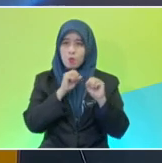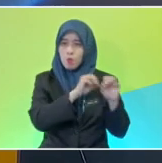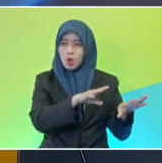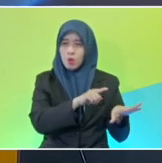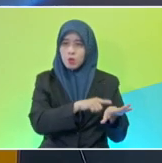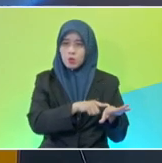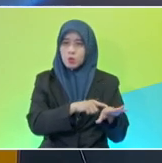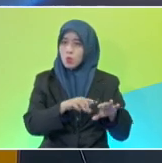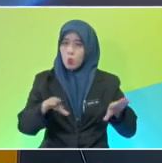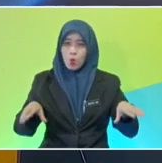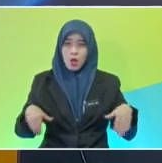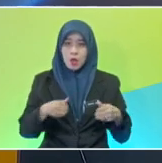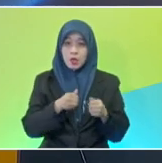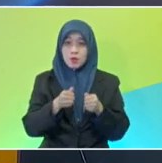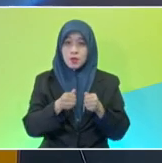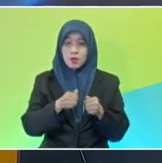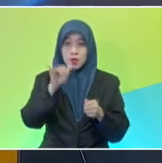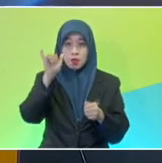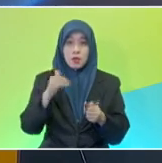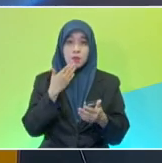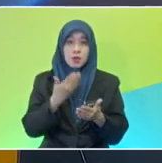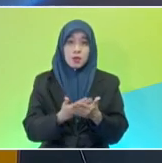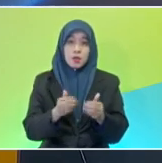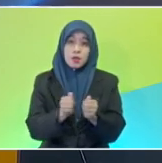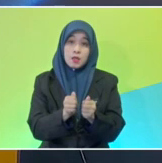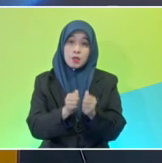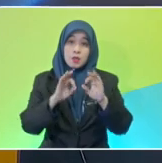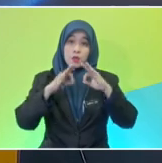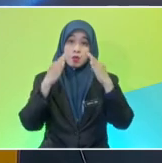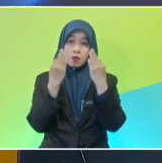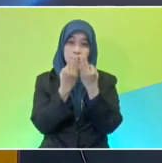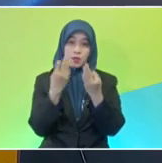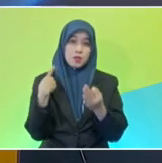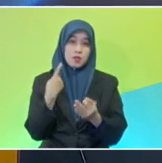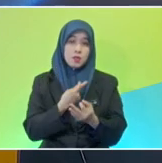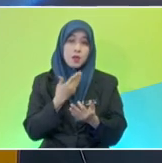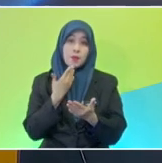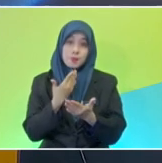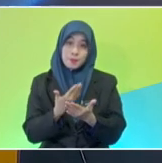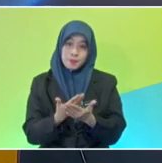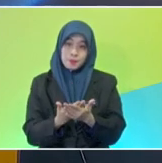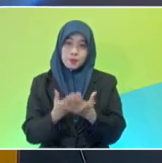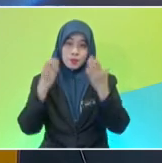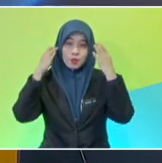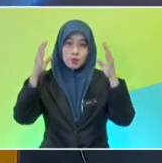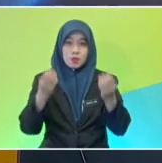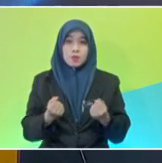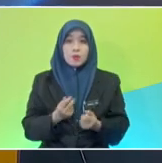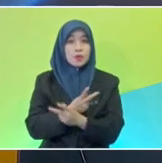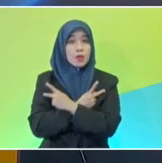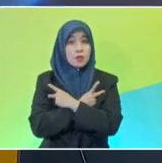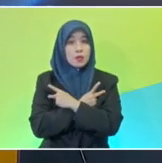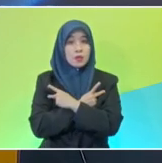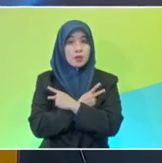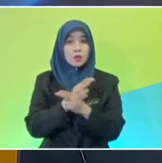Laksanakan aktiviti yang bermanfaat bersama dengan ahli keluarga kita. Ya, baik cikgu. Jadi terima kasih banyak-banyak saya ucapkan kepada